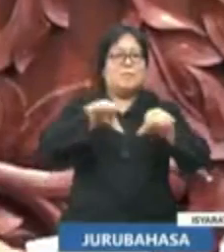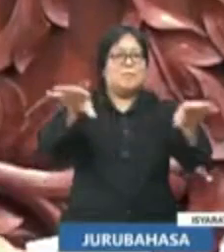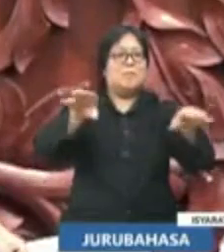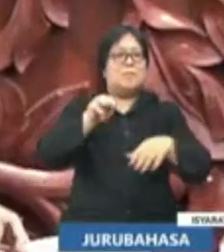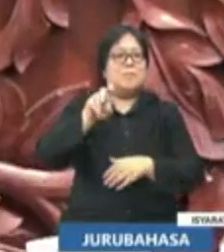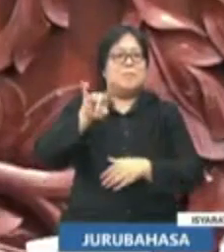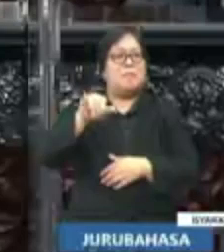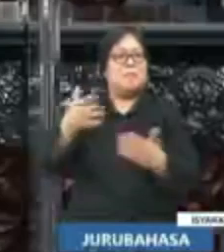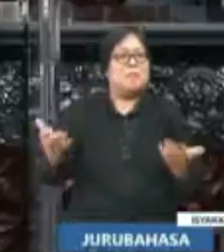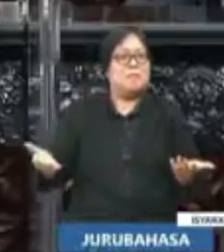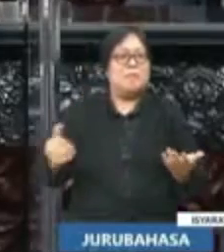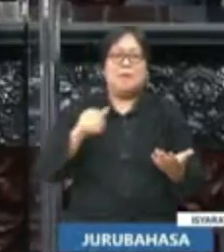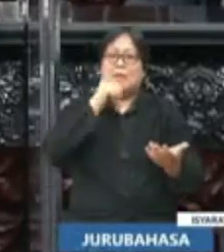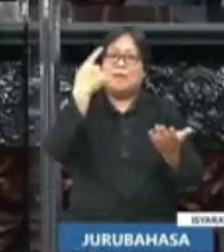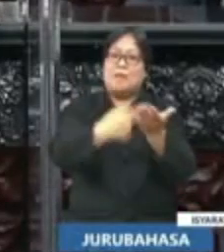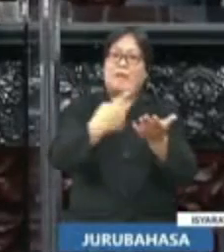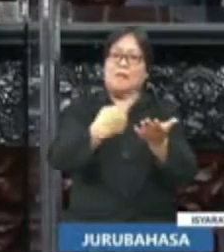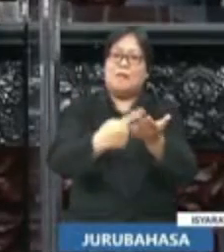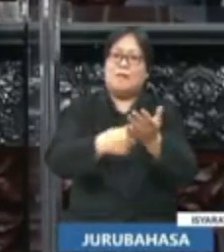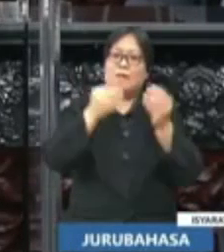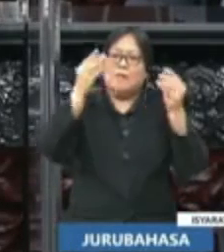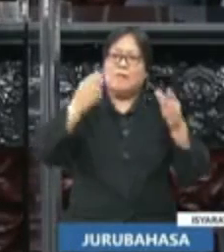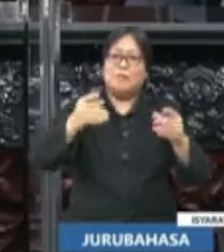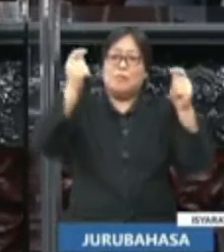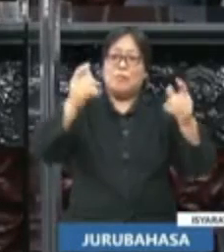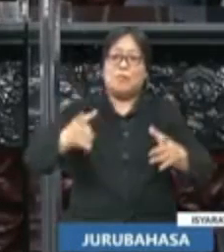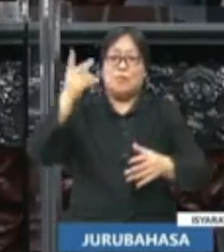media, tidak dibahaskan oleh tokoh-tokoh politik,